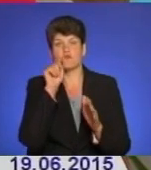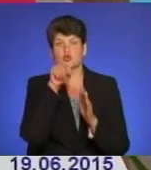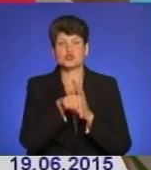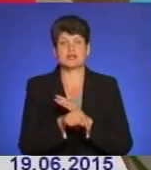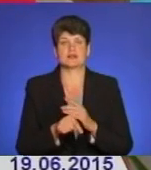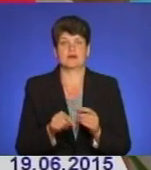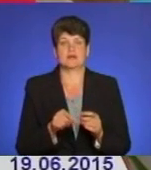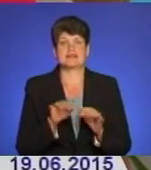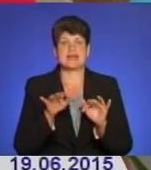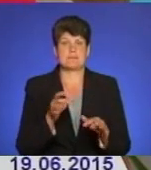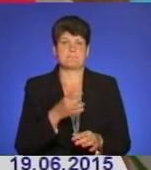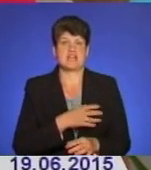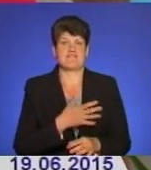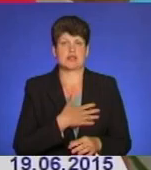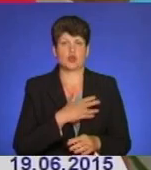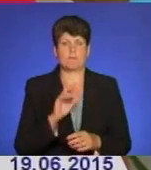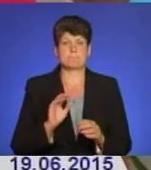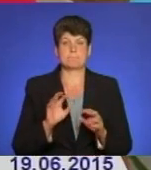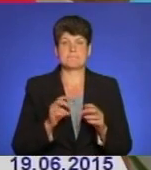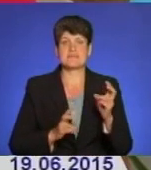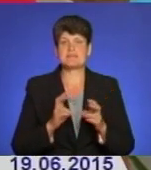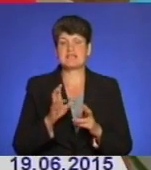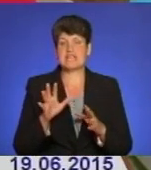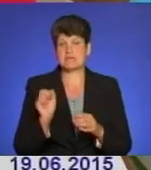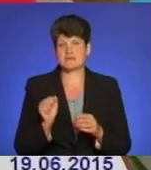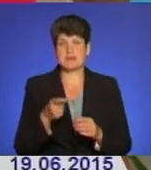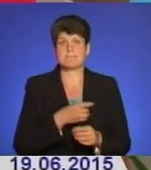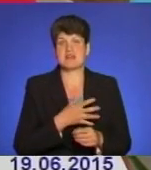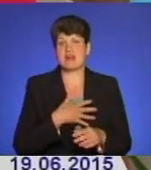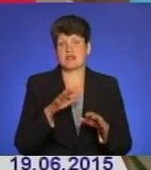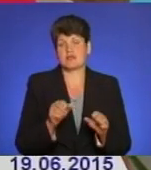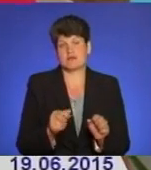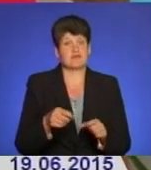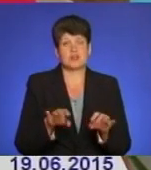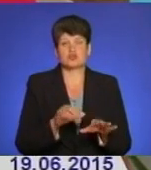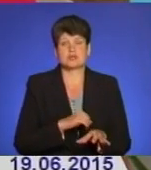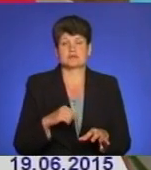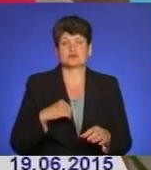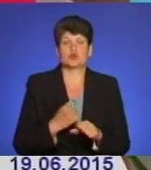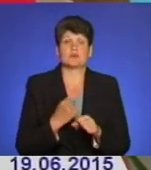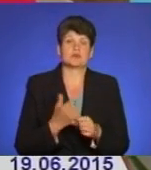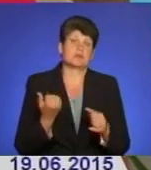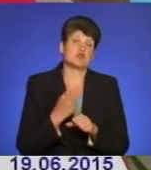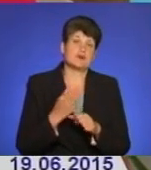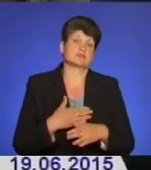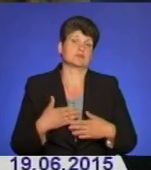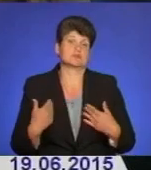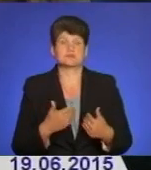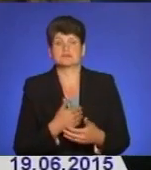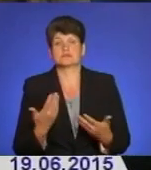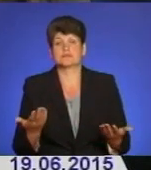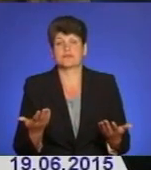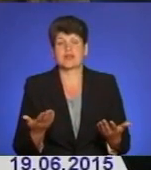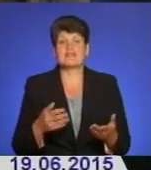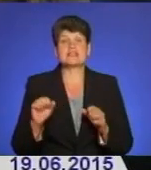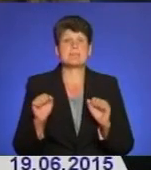діяльність приватного підприємства. Там є приватний власник, який вирішує, що йому робити сьогодні – працювати чи не працювати. В